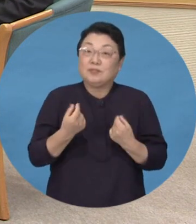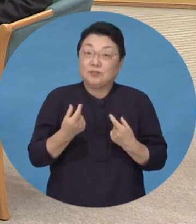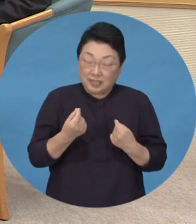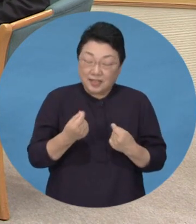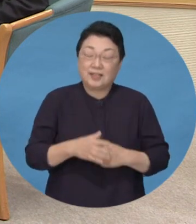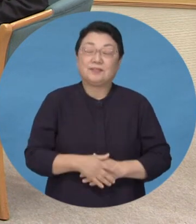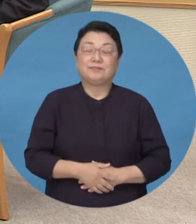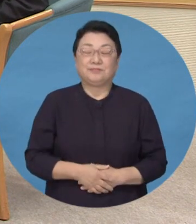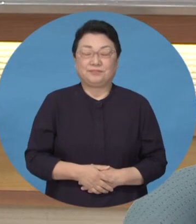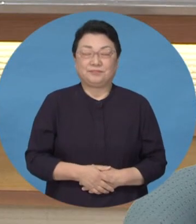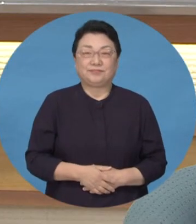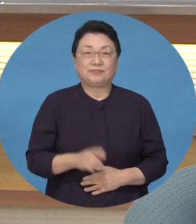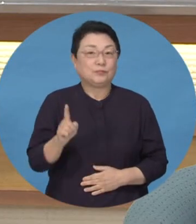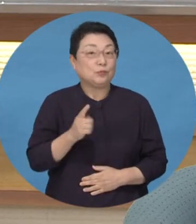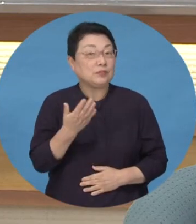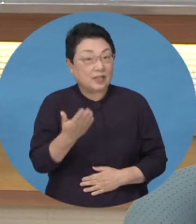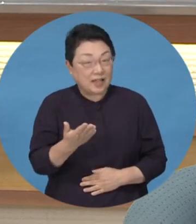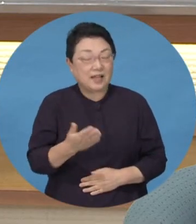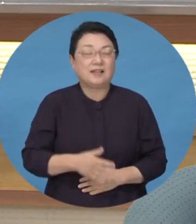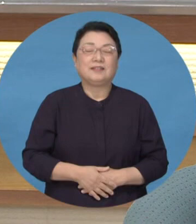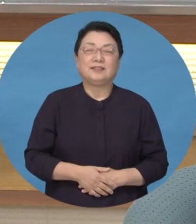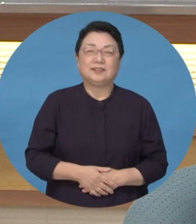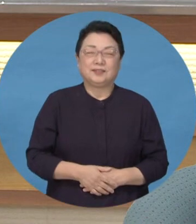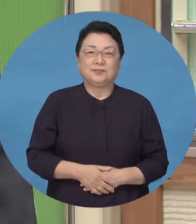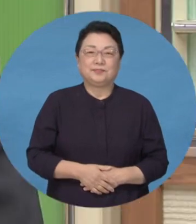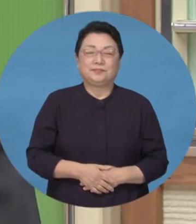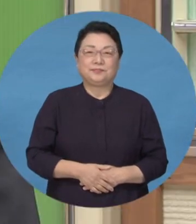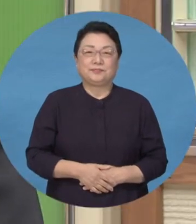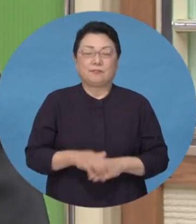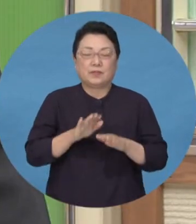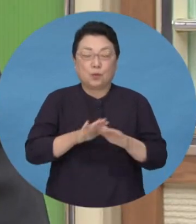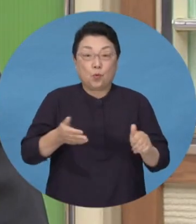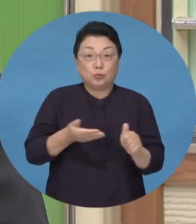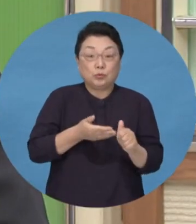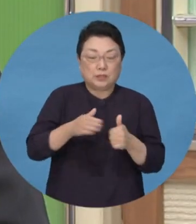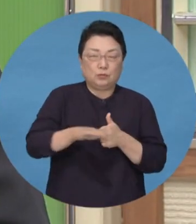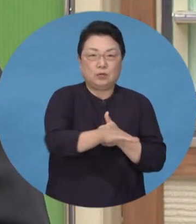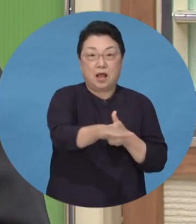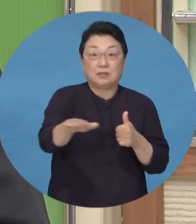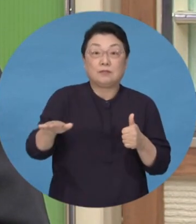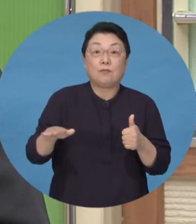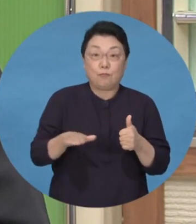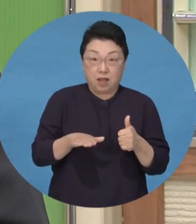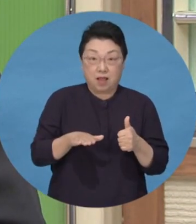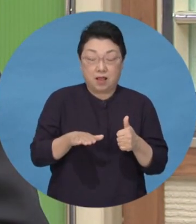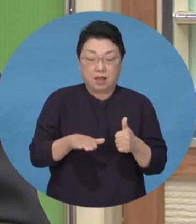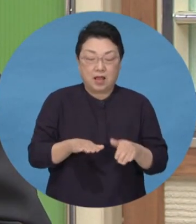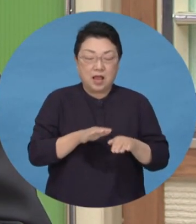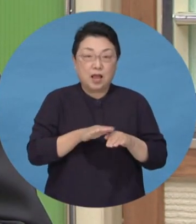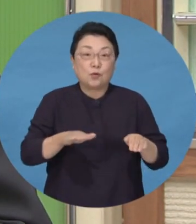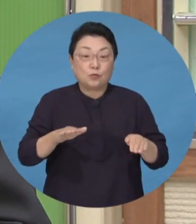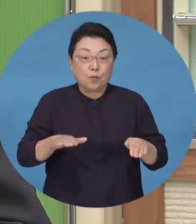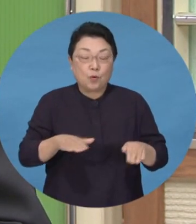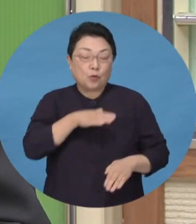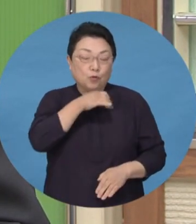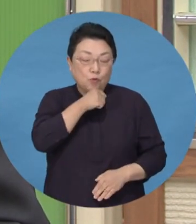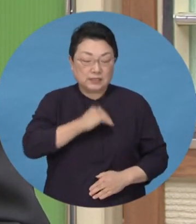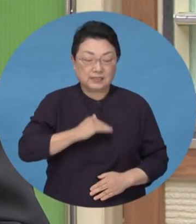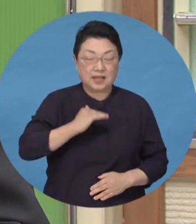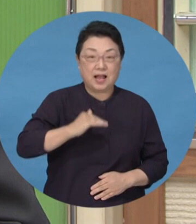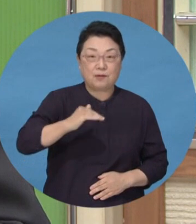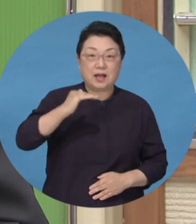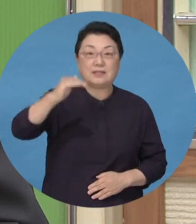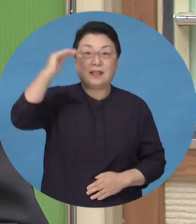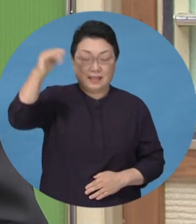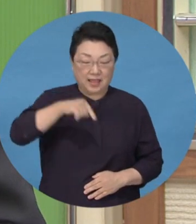あるんじゃないかなと思うんですがこの点についてはいかがでしょうか子育て環境に関しては子供の各ステージごとにそれぞれ